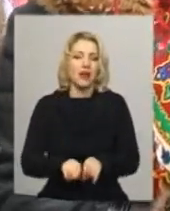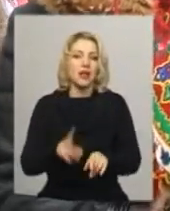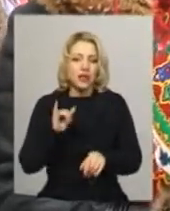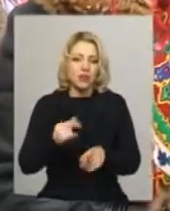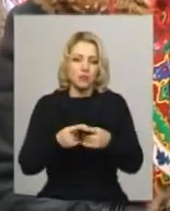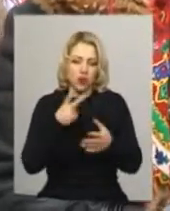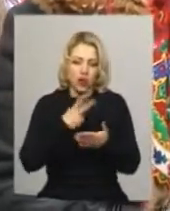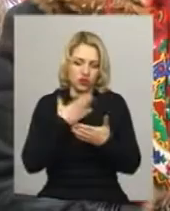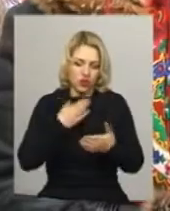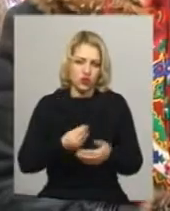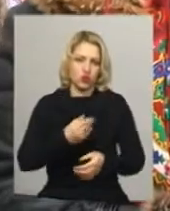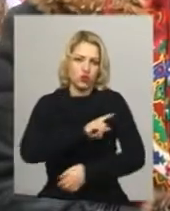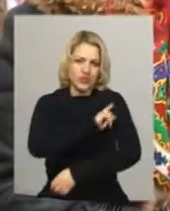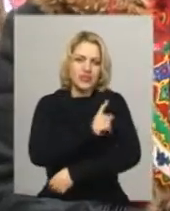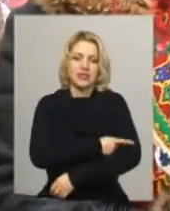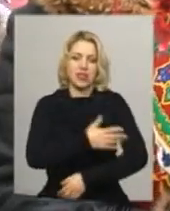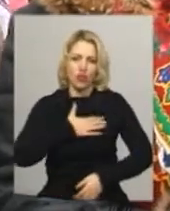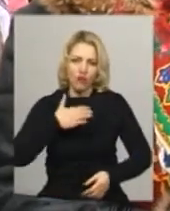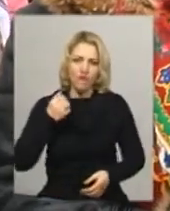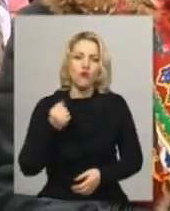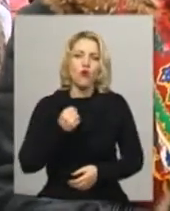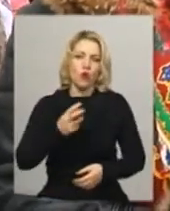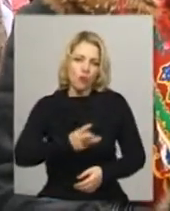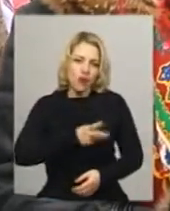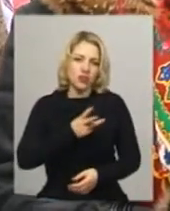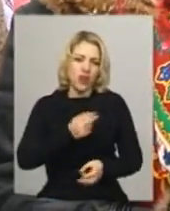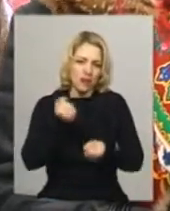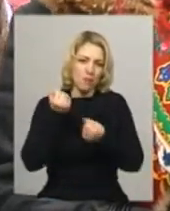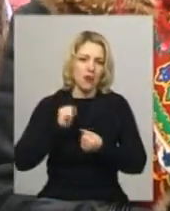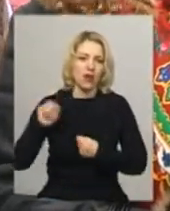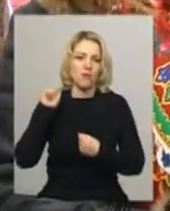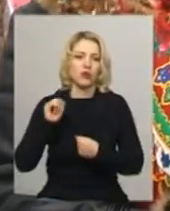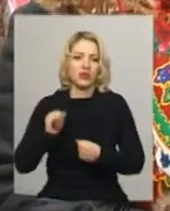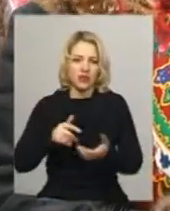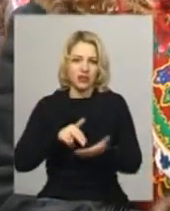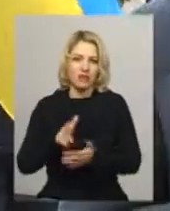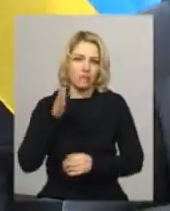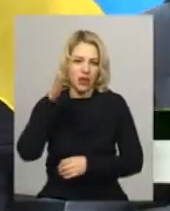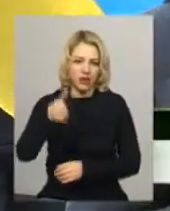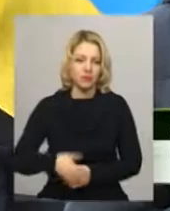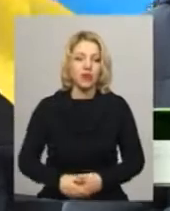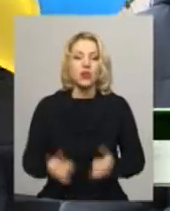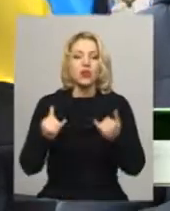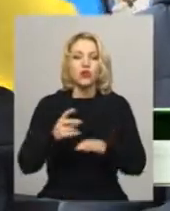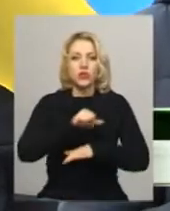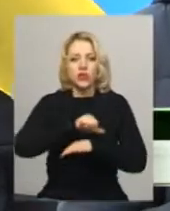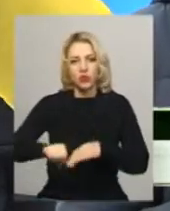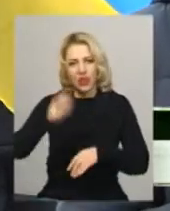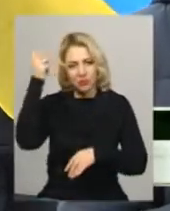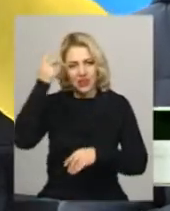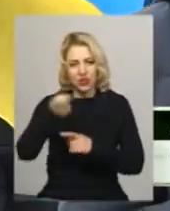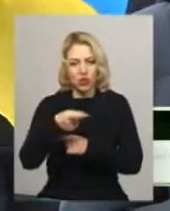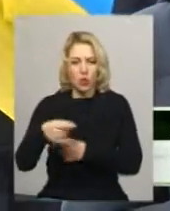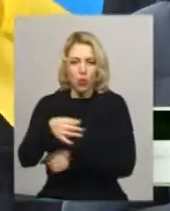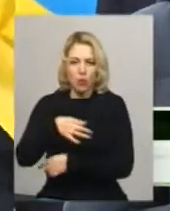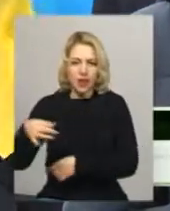нашу, нашу силу, нашу волю, наше бажання перемогти і йти вперед. Сьогодні на кордоні Хмельницької та